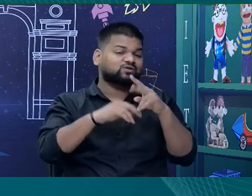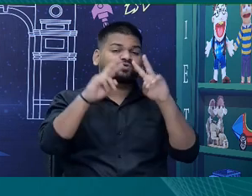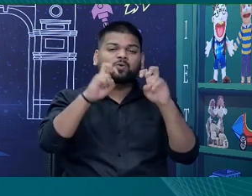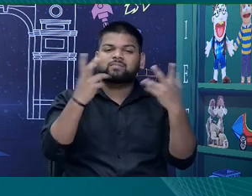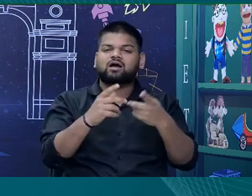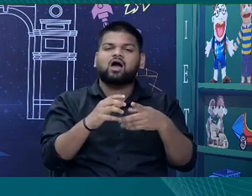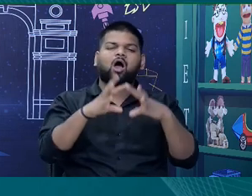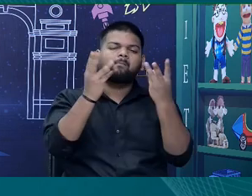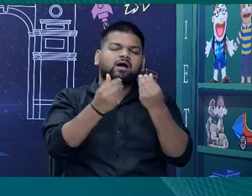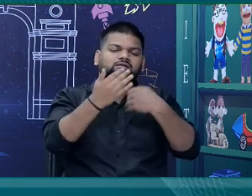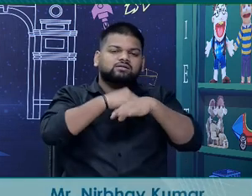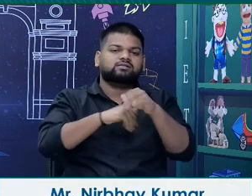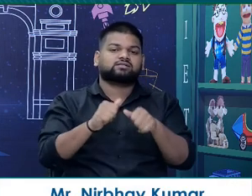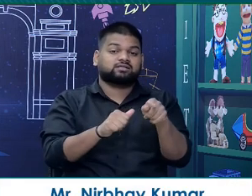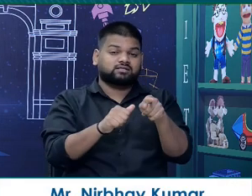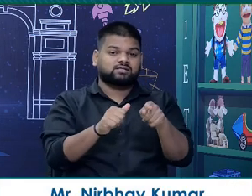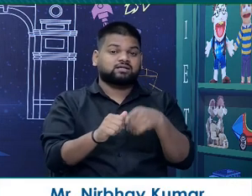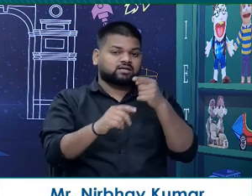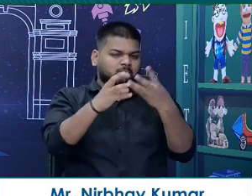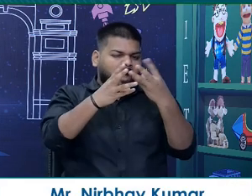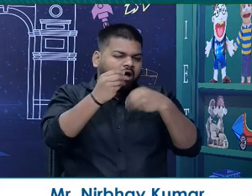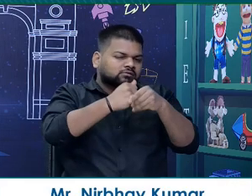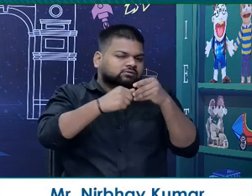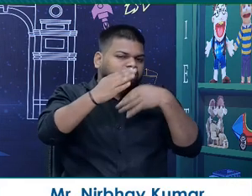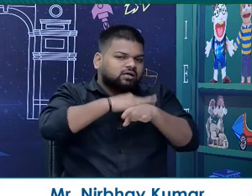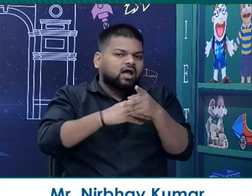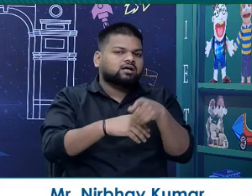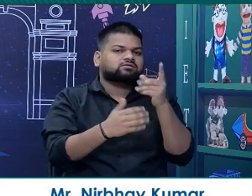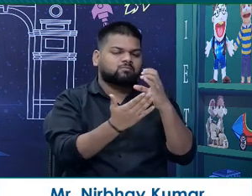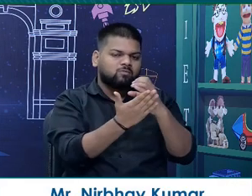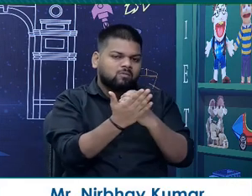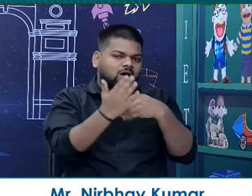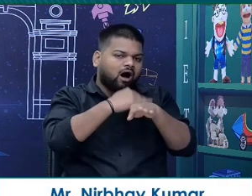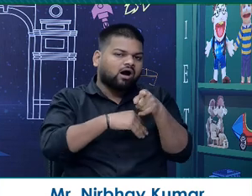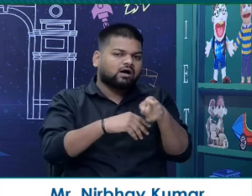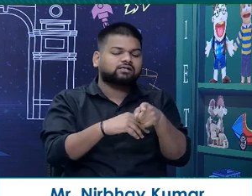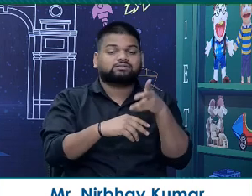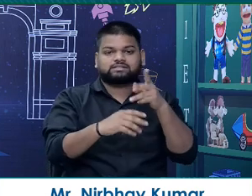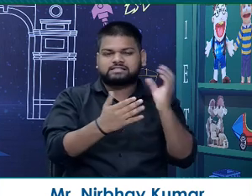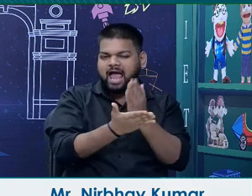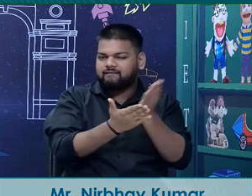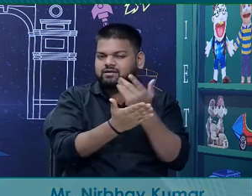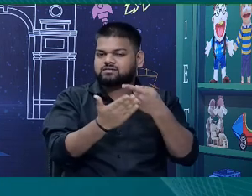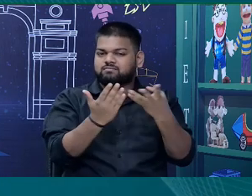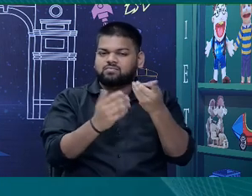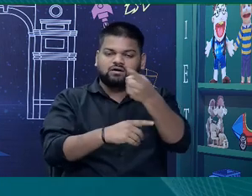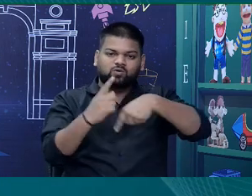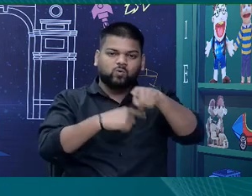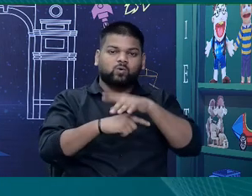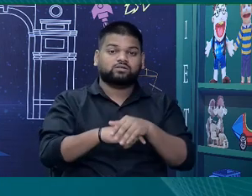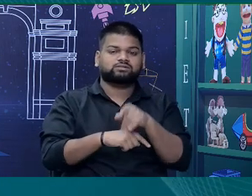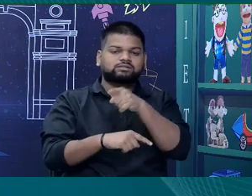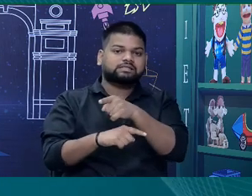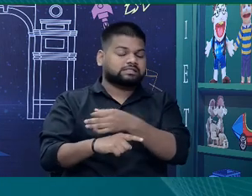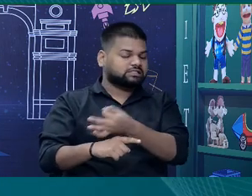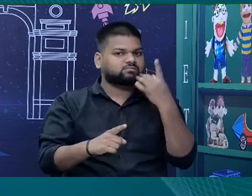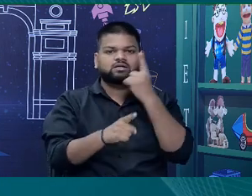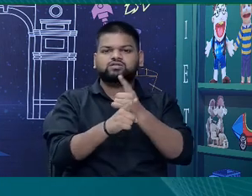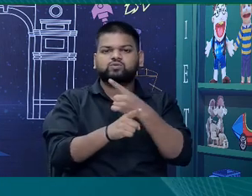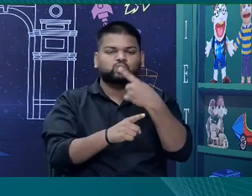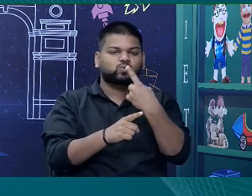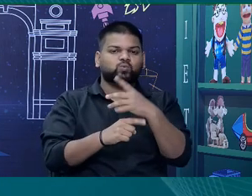पर बात करने के लिए हमारे साथ जुड़े हैं आज के एक्सपर्ट साजन के सी जो की स्पेशल एजुकेटर है सक्षम स्कूल नोएडा में